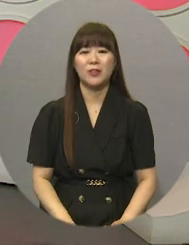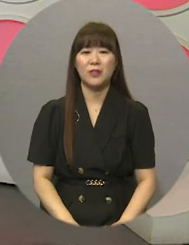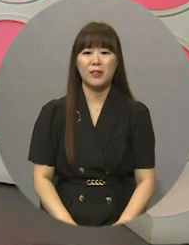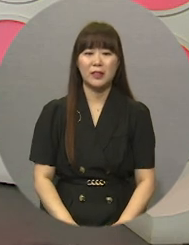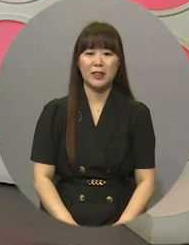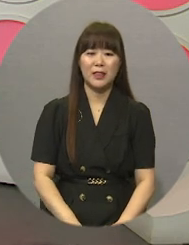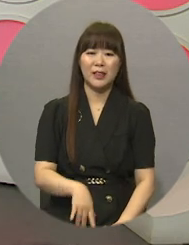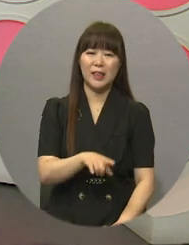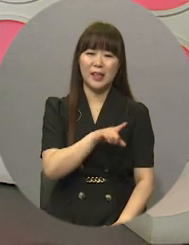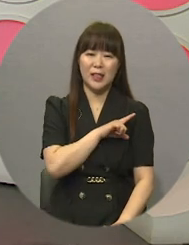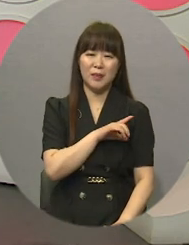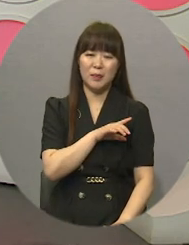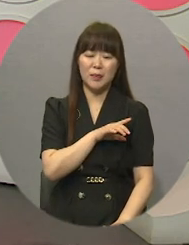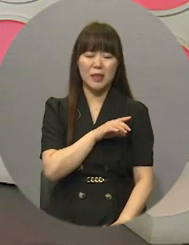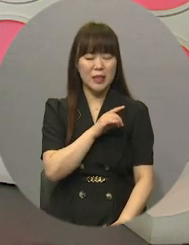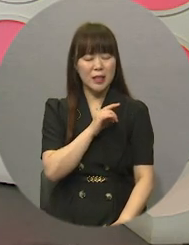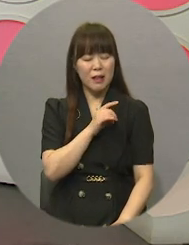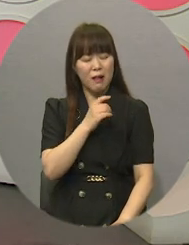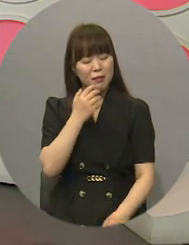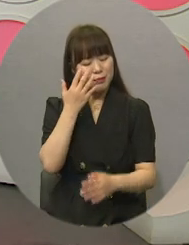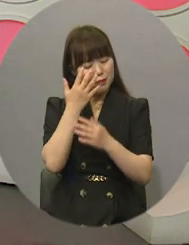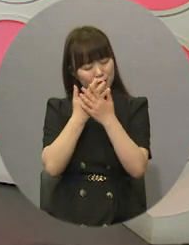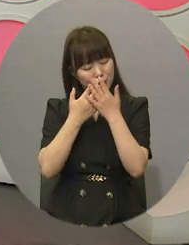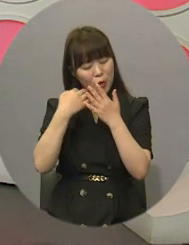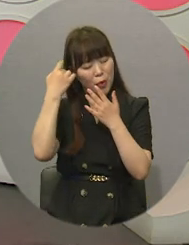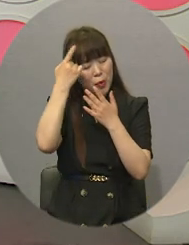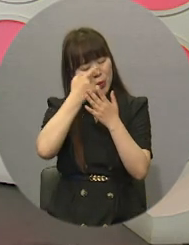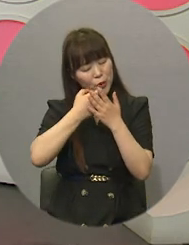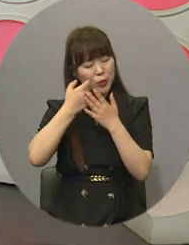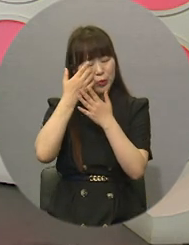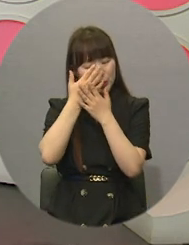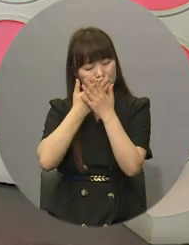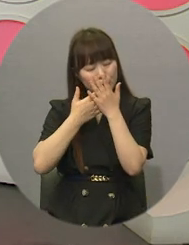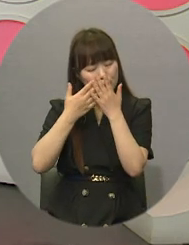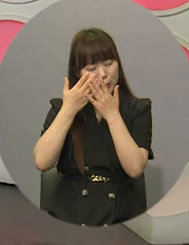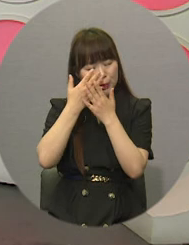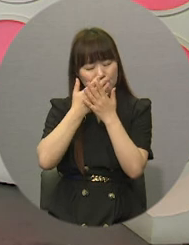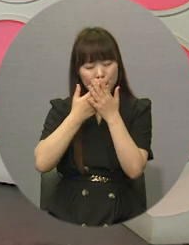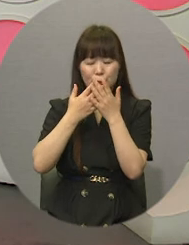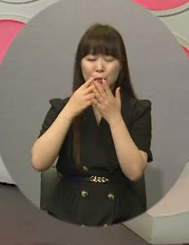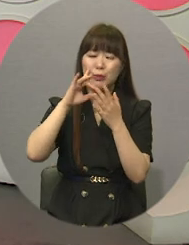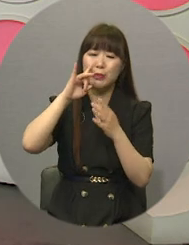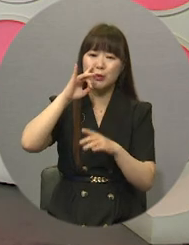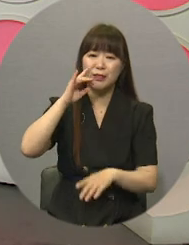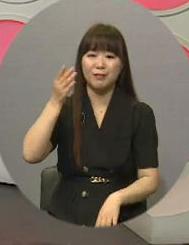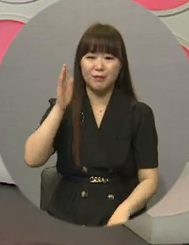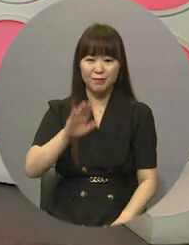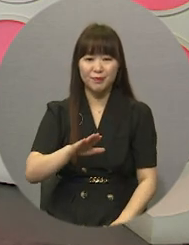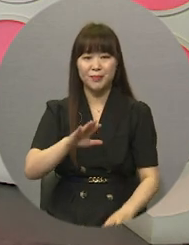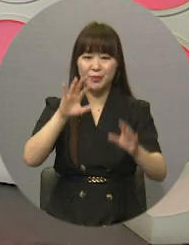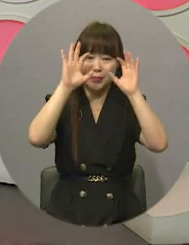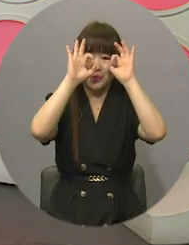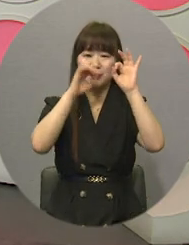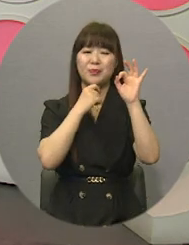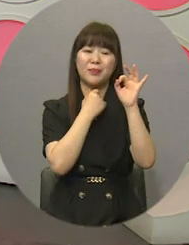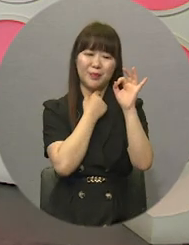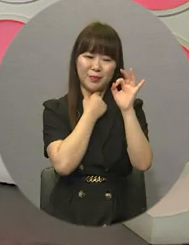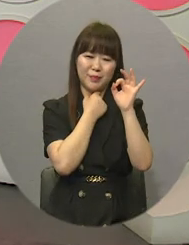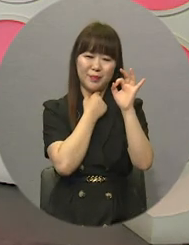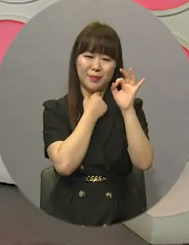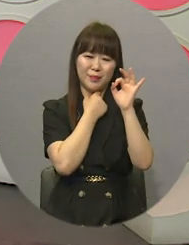야, 이름도 기억이 가물가물, 얼굴도 가물가물 아리송하지만 이 보고 싶다